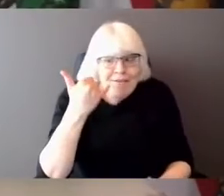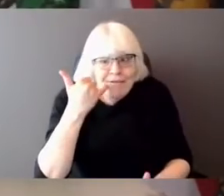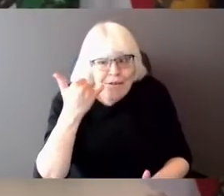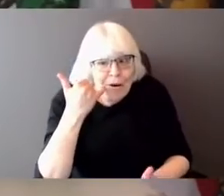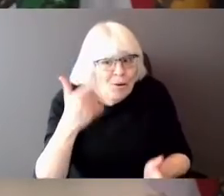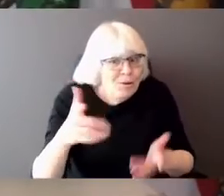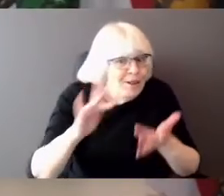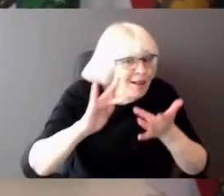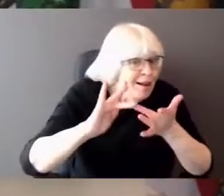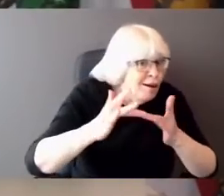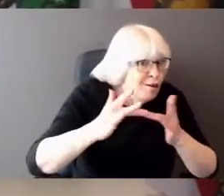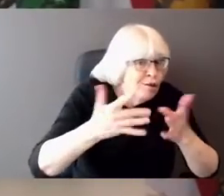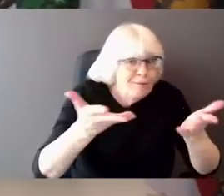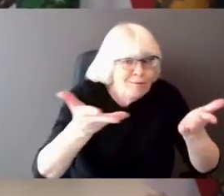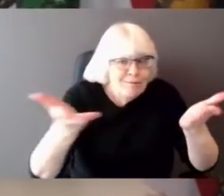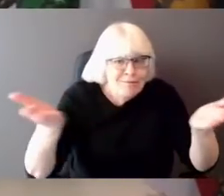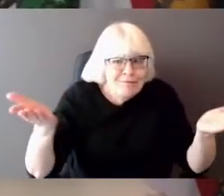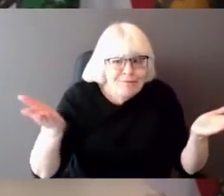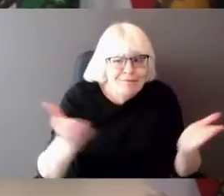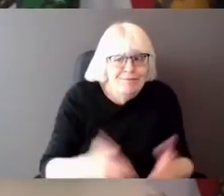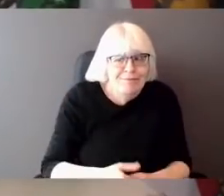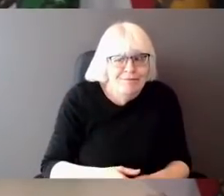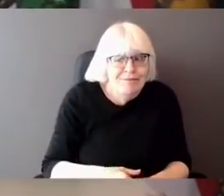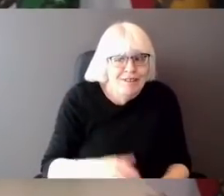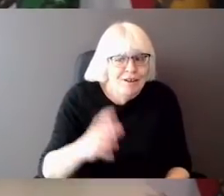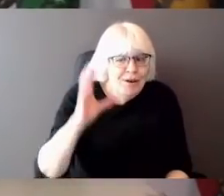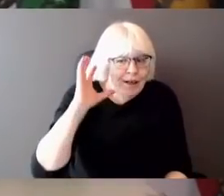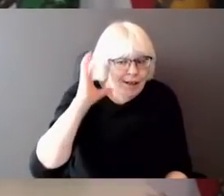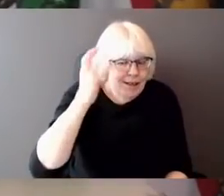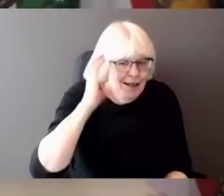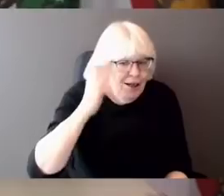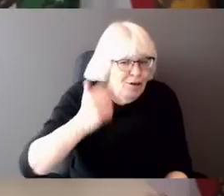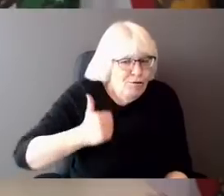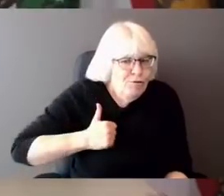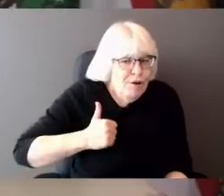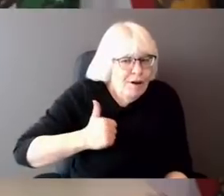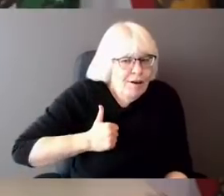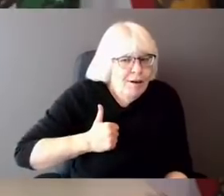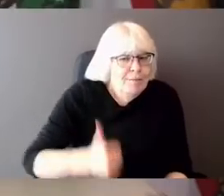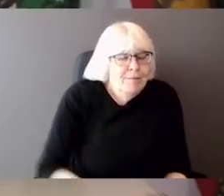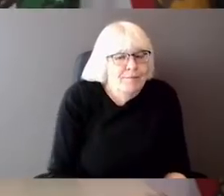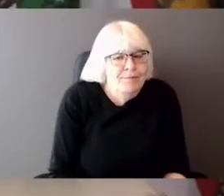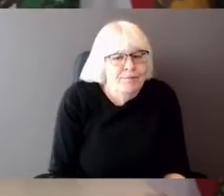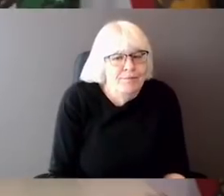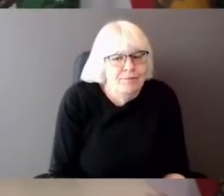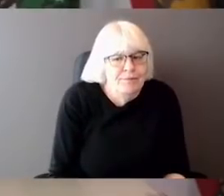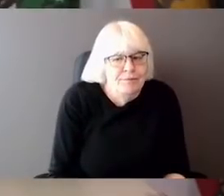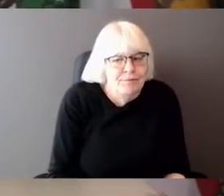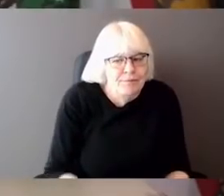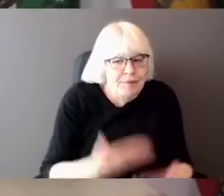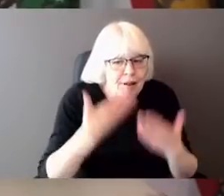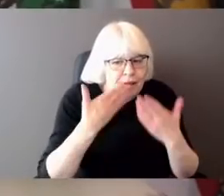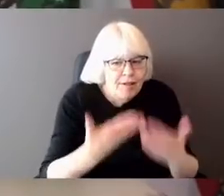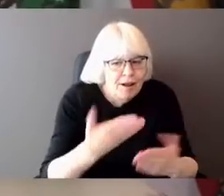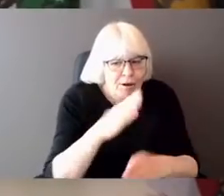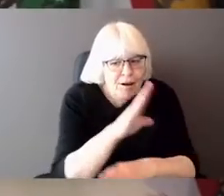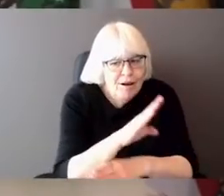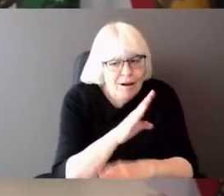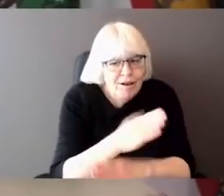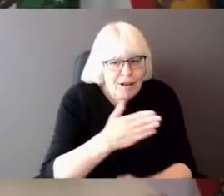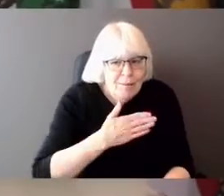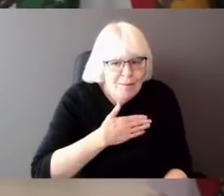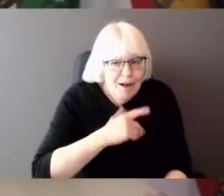Gabrielle Drummond, Radio Canada. Good afternoon. Ma question en français pour la Dr. Ed